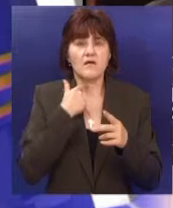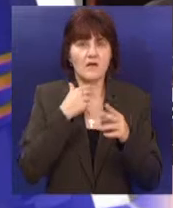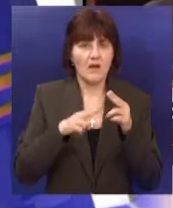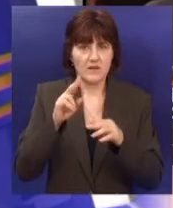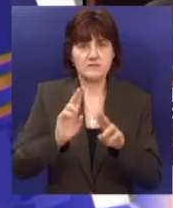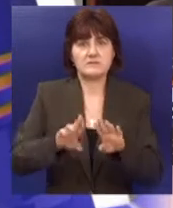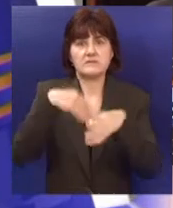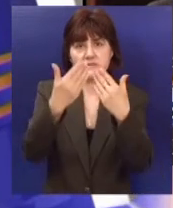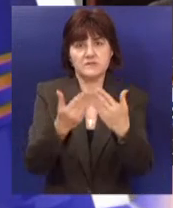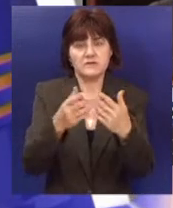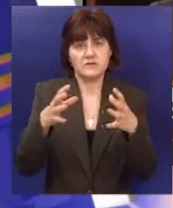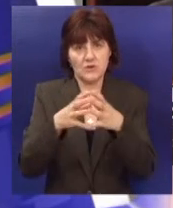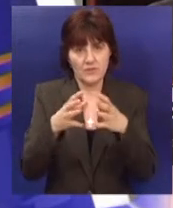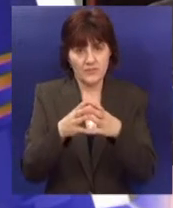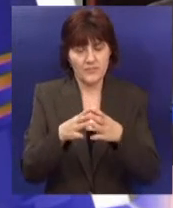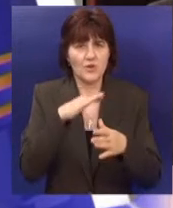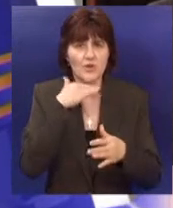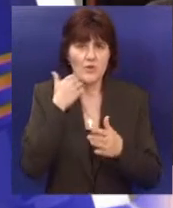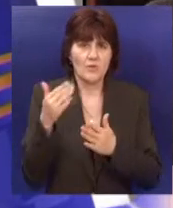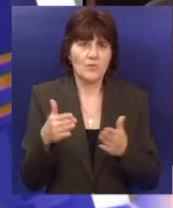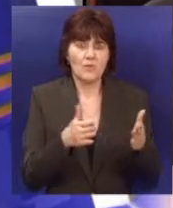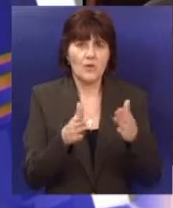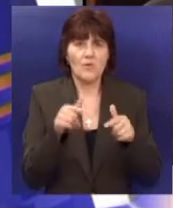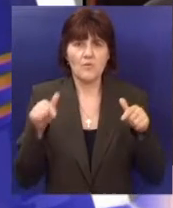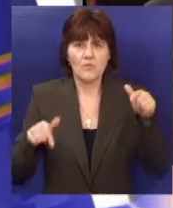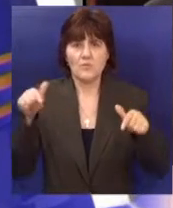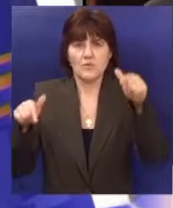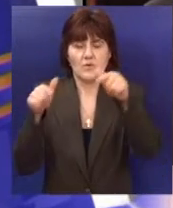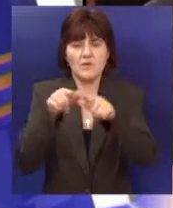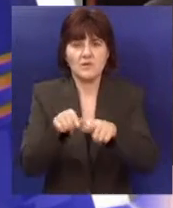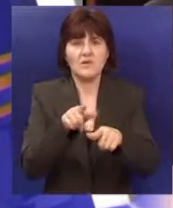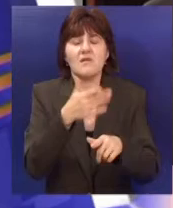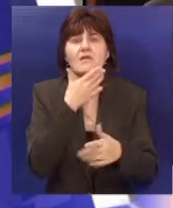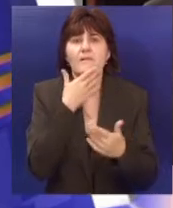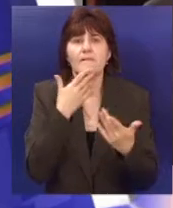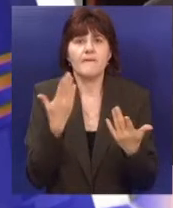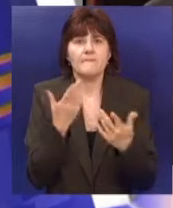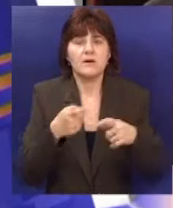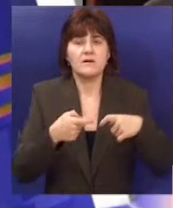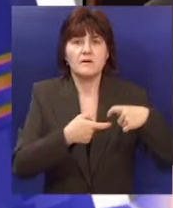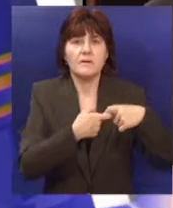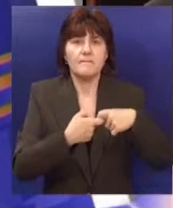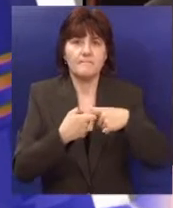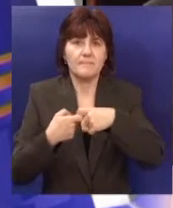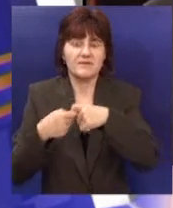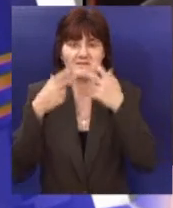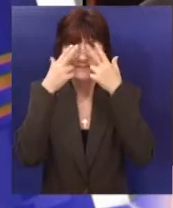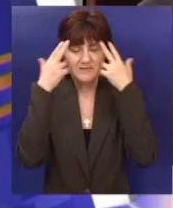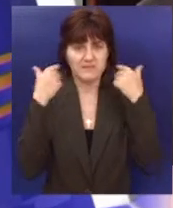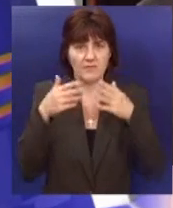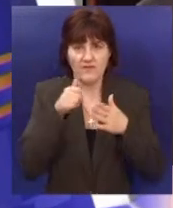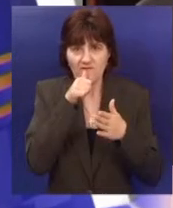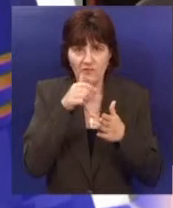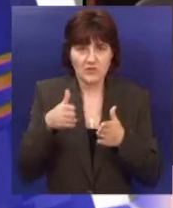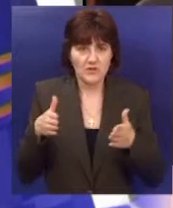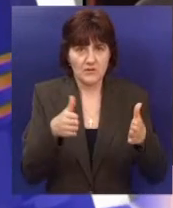sazivu, jer gro ulica koje su opremljene kanalizacijom u Novom Selu nemaju šta da se priključe. To su sve